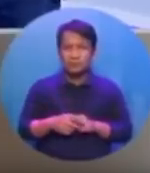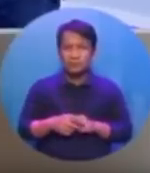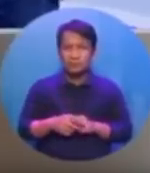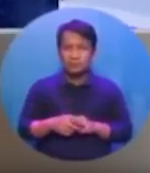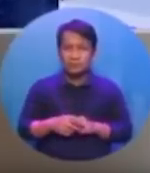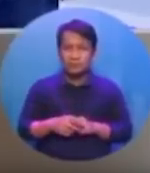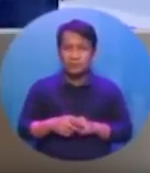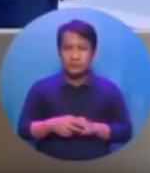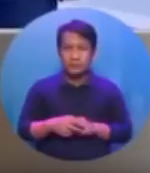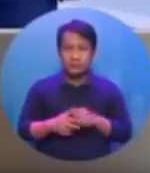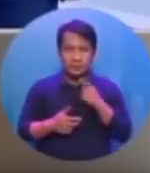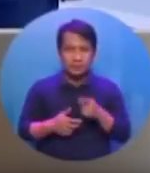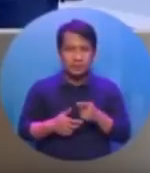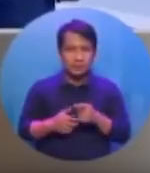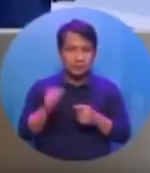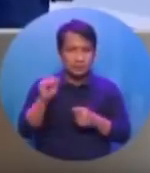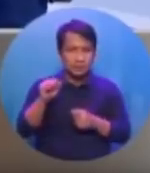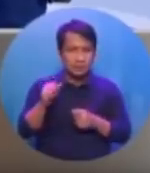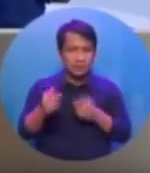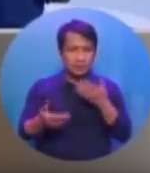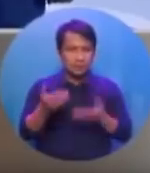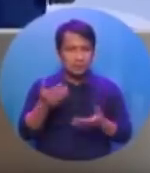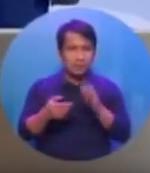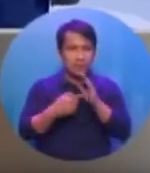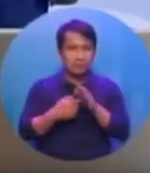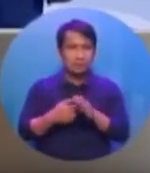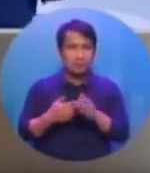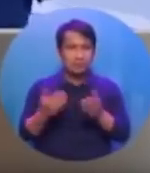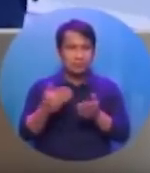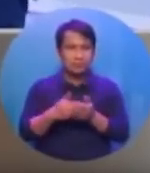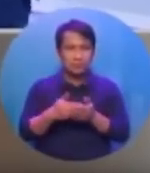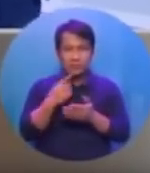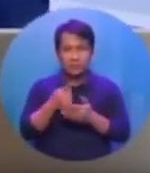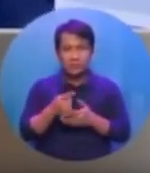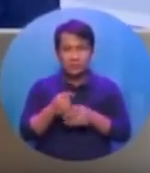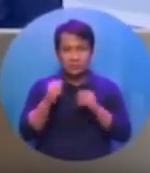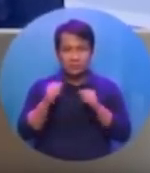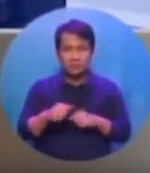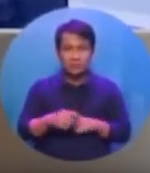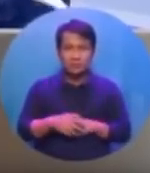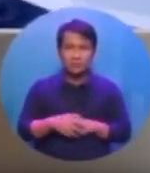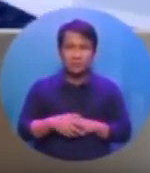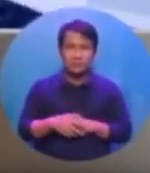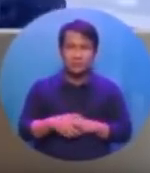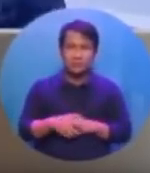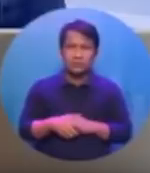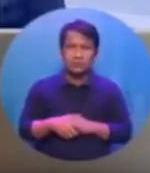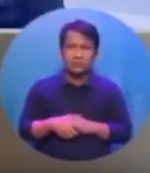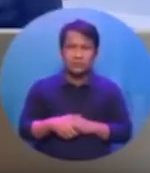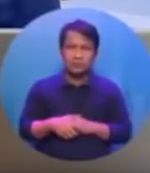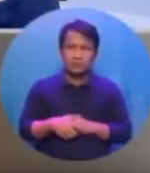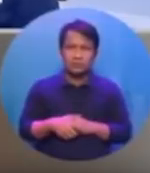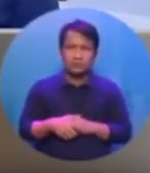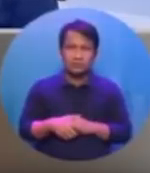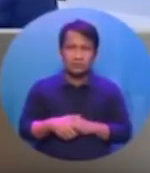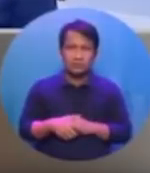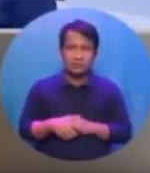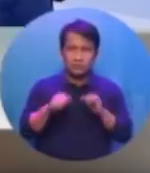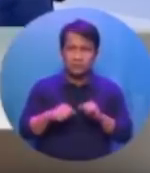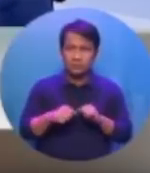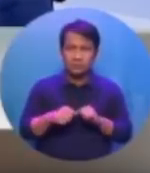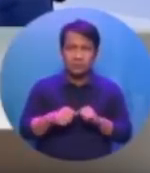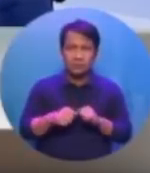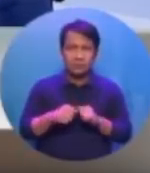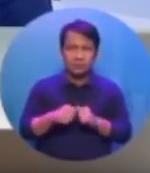Ma'am Daisy. Yes, sir. Kung sakali man ay nagbagong isip ni nanay, kayo po magte-take over para masiguro ituloy pa rin po yung kaso. Ano po,